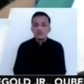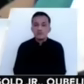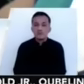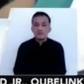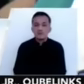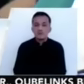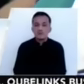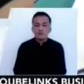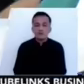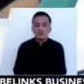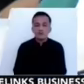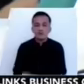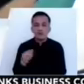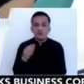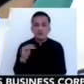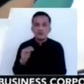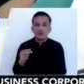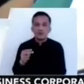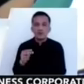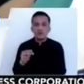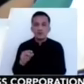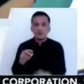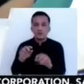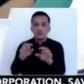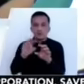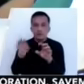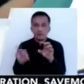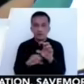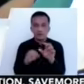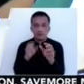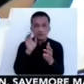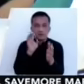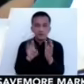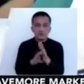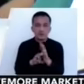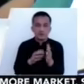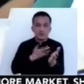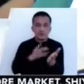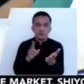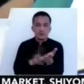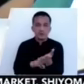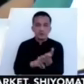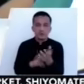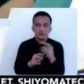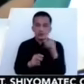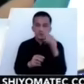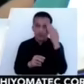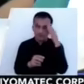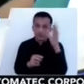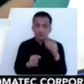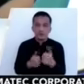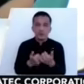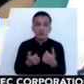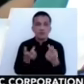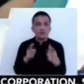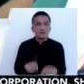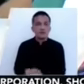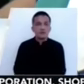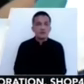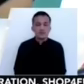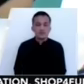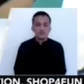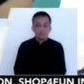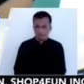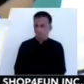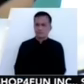Doon sa under po ng picture po, signature ko po yun, pero hindi ko po alam paano nangyari po yun. Paano hindi mo alam paano nangyari